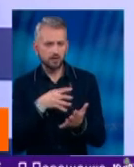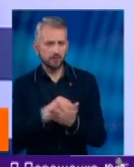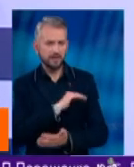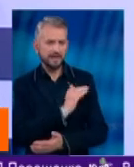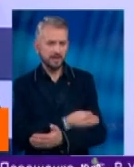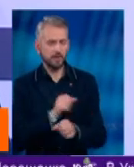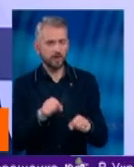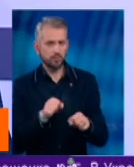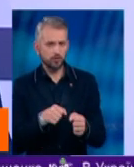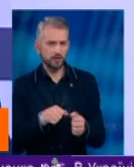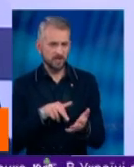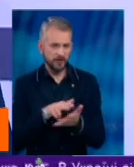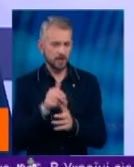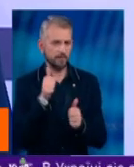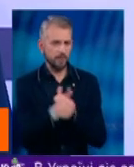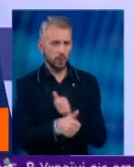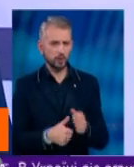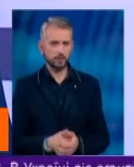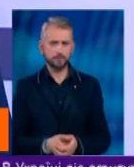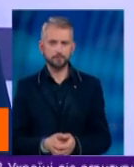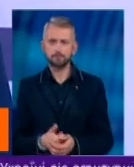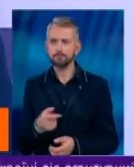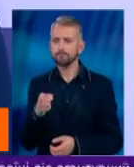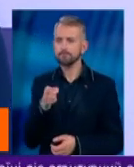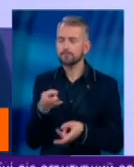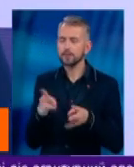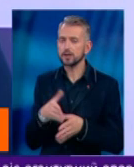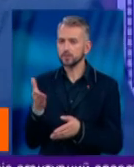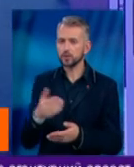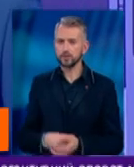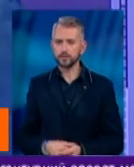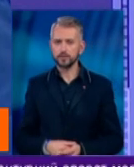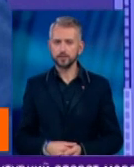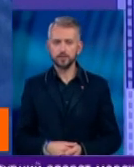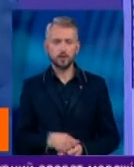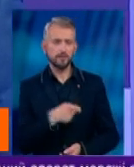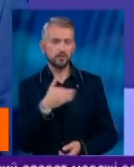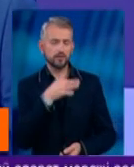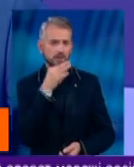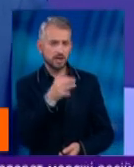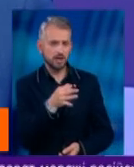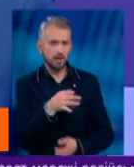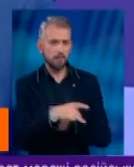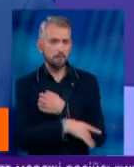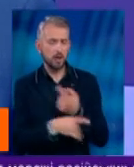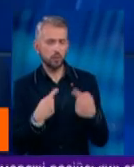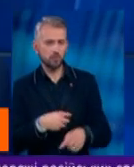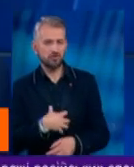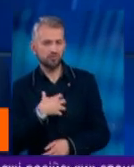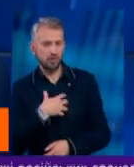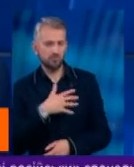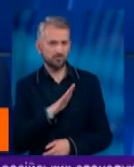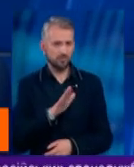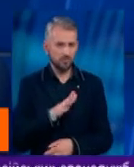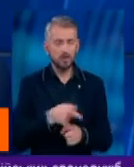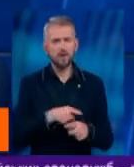бы двигаться вперед. То есть, вот как бы так. Зрозуміло, хвилинка залишається, прошу, пан Андрій. Ну, ви сказали, от, чи банкрутство це страшно, чи не страшно, це